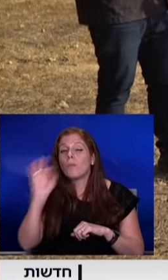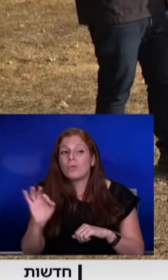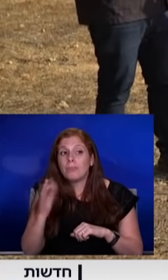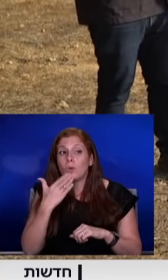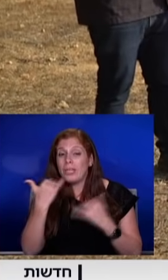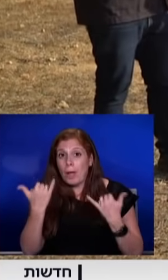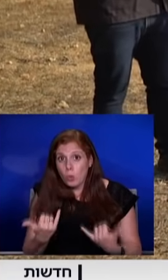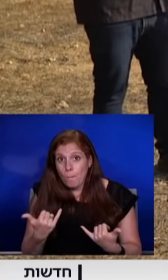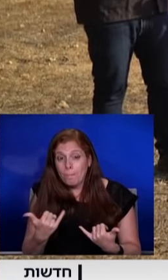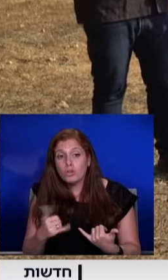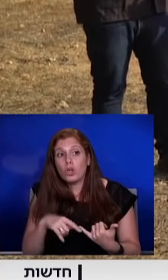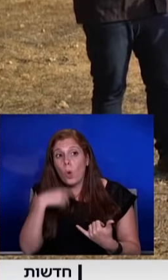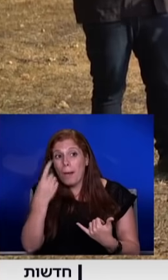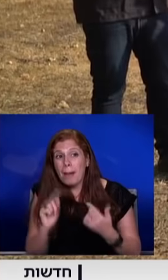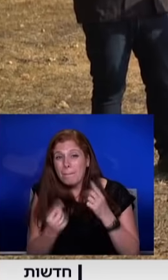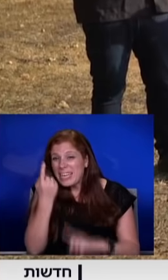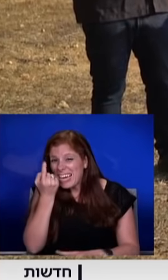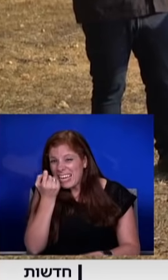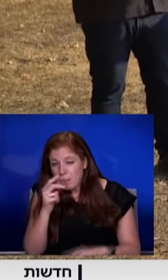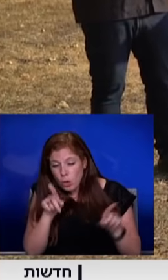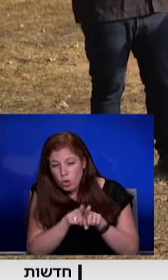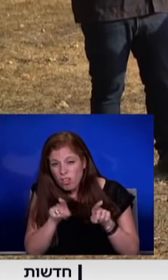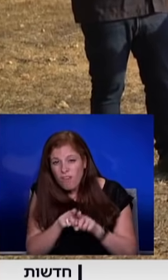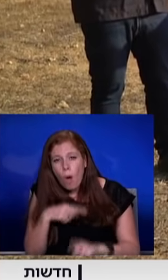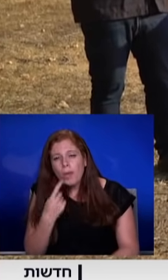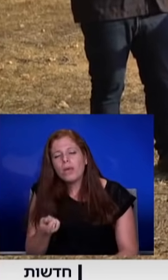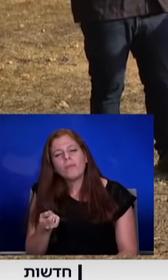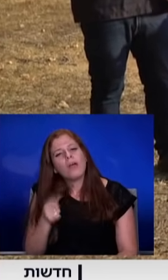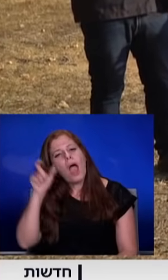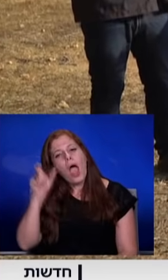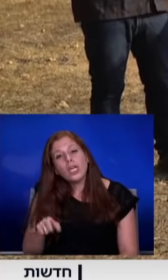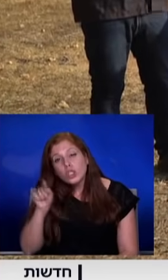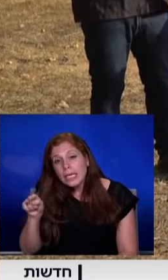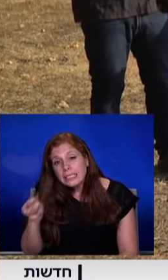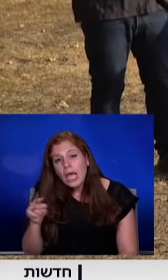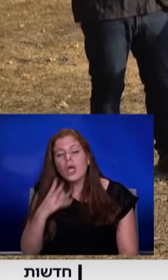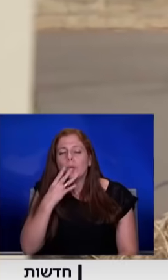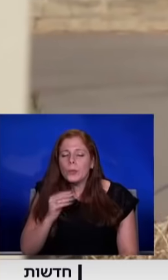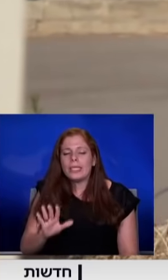אנחנו מציגים להם מקרה כמעט זהה, אומרים לנו, האיש הזה יהודי.